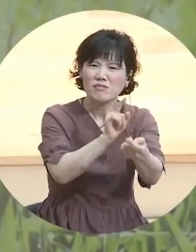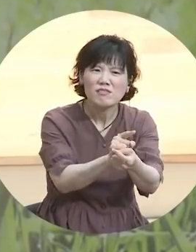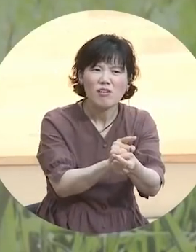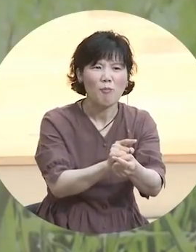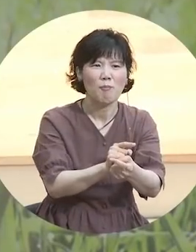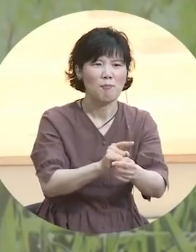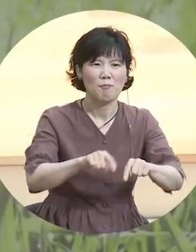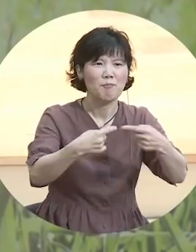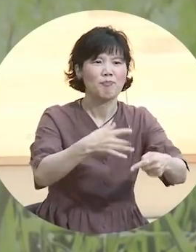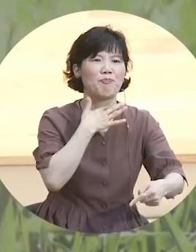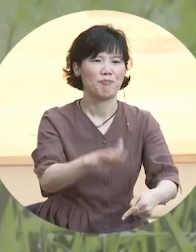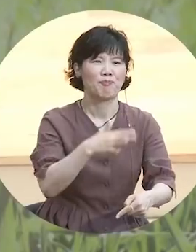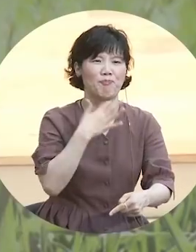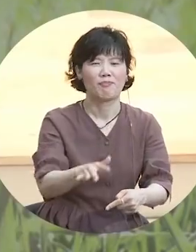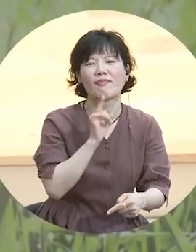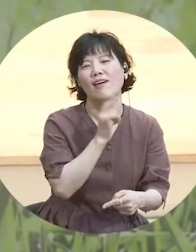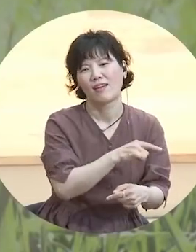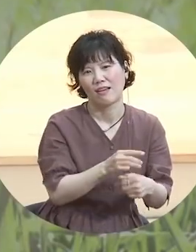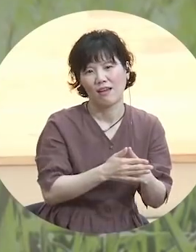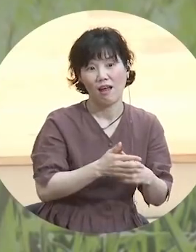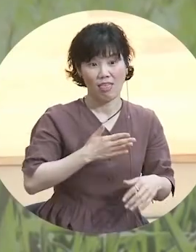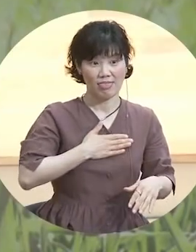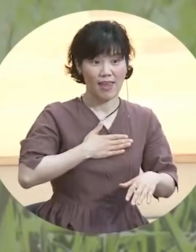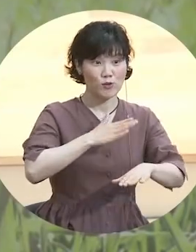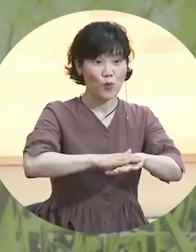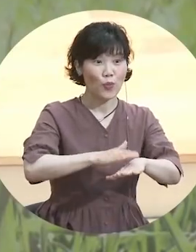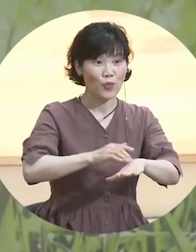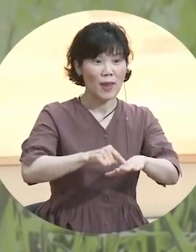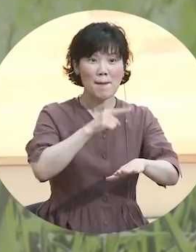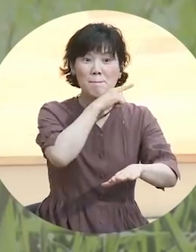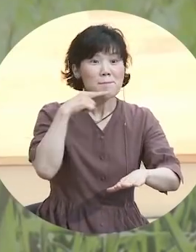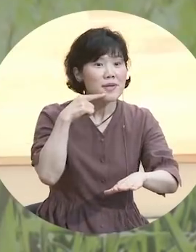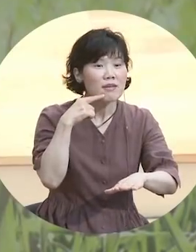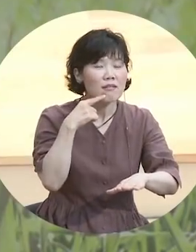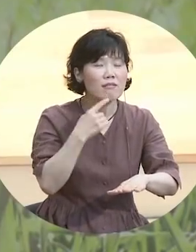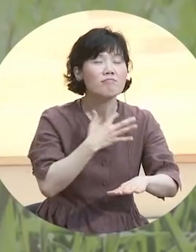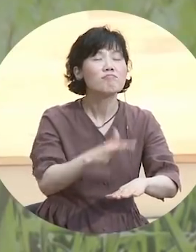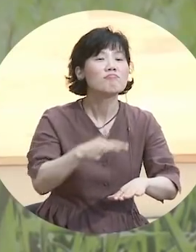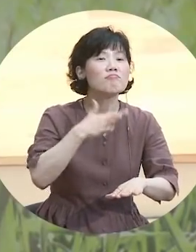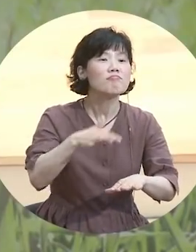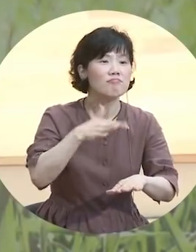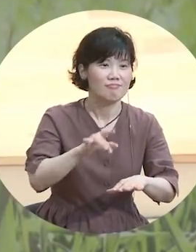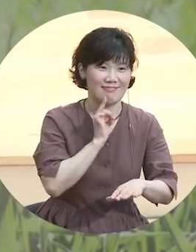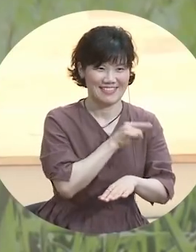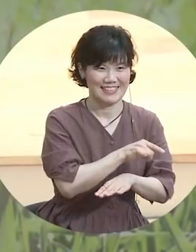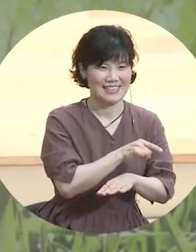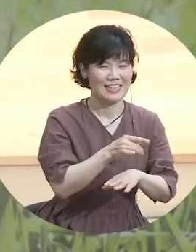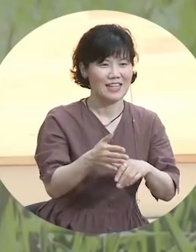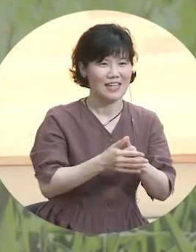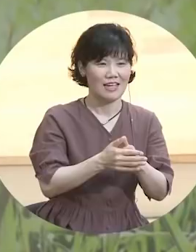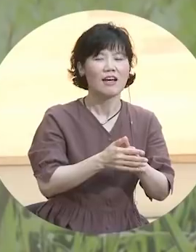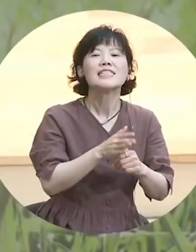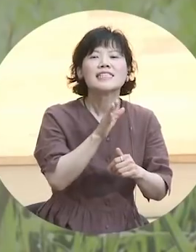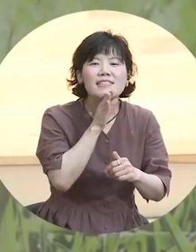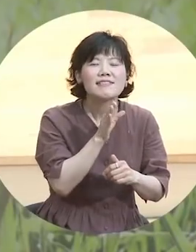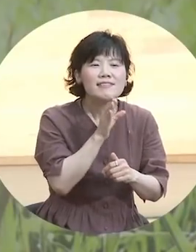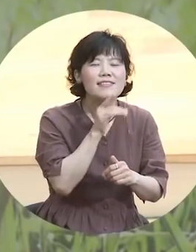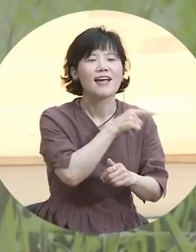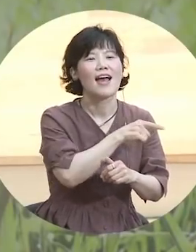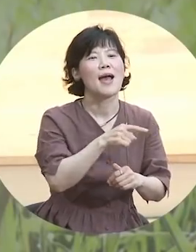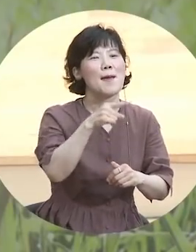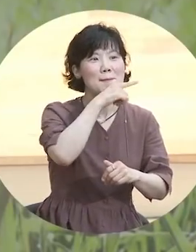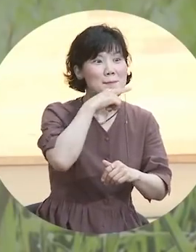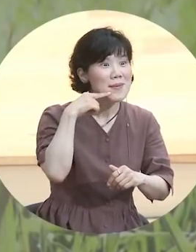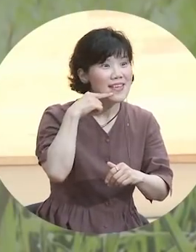직접적으로 관여하지 않았다라는 거예요. 쉽게 말해 자기 손에 피를 묻힌 적이 없다. 실제로 단 한 명도 직접적으로